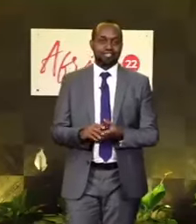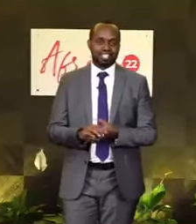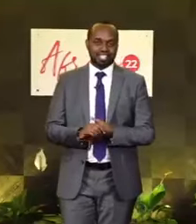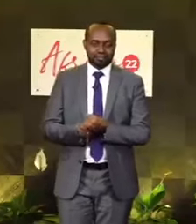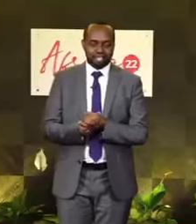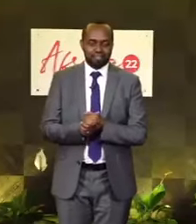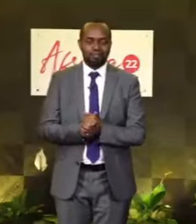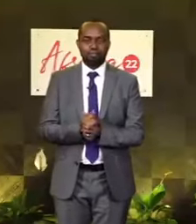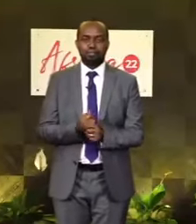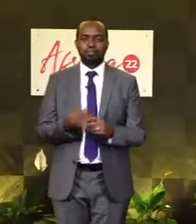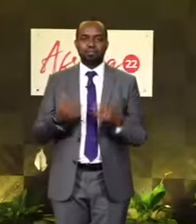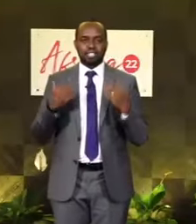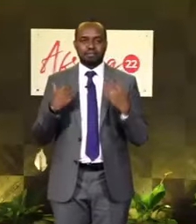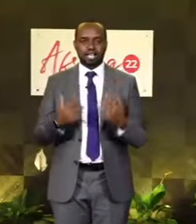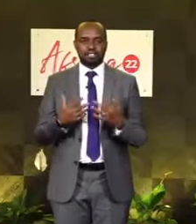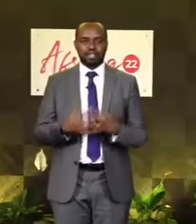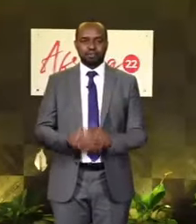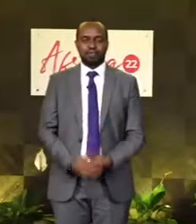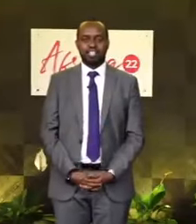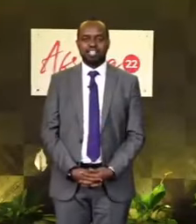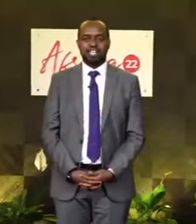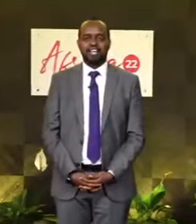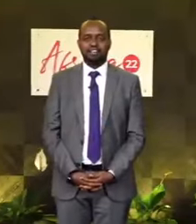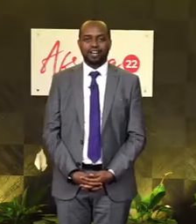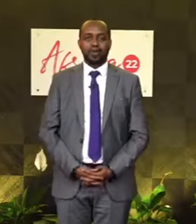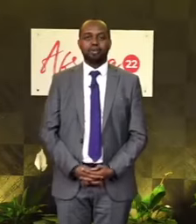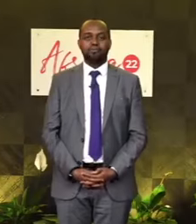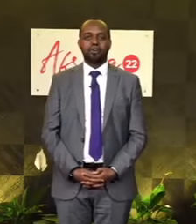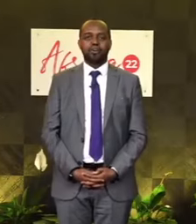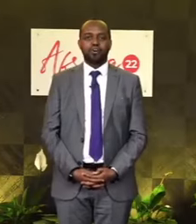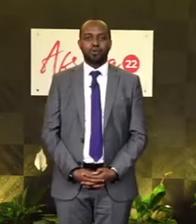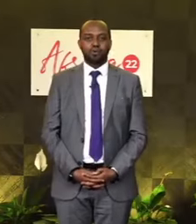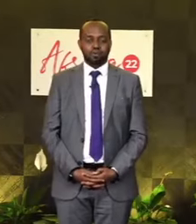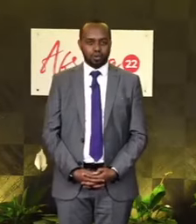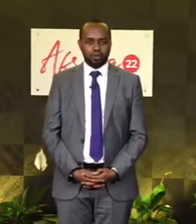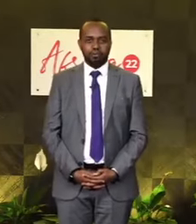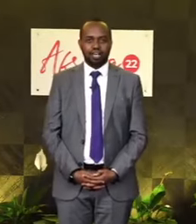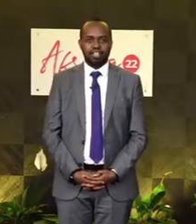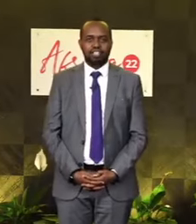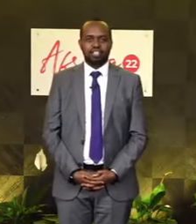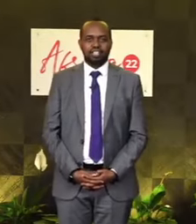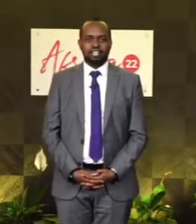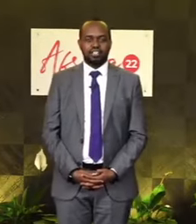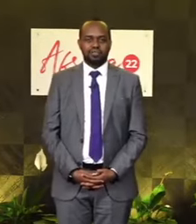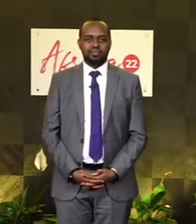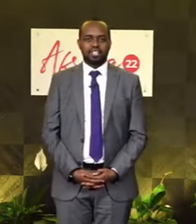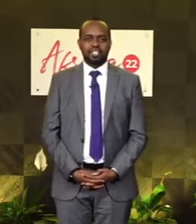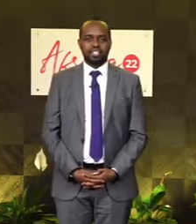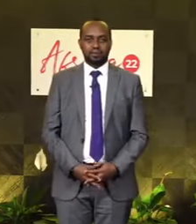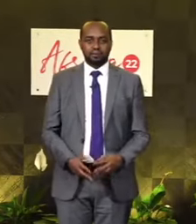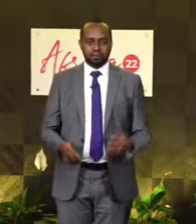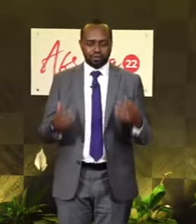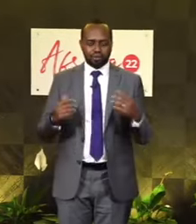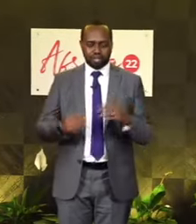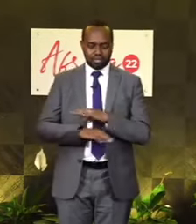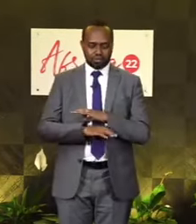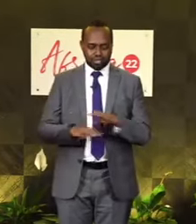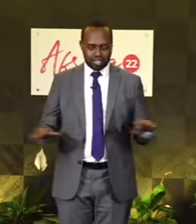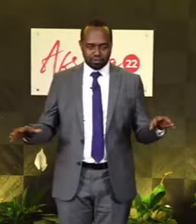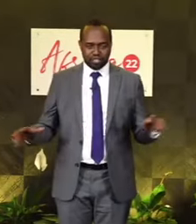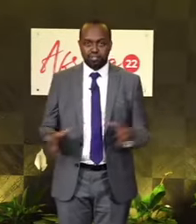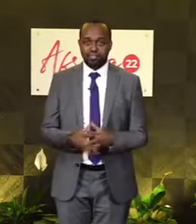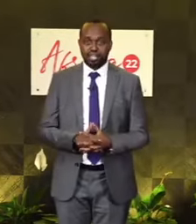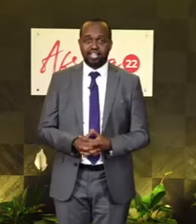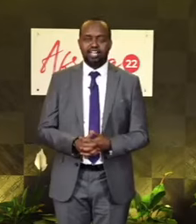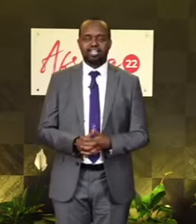turi buyisege makambi kuko imitima yacu yaguwe neza. Hano hantu harimo ukubaho kw'Imana. Kandi tuzi neza ko kubaho kw'Imana kuje